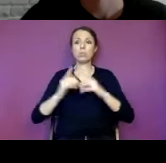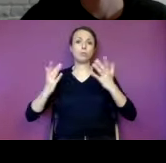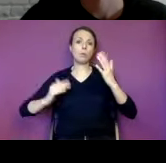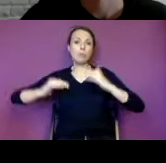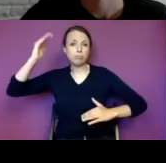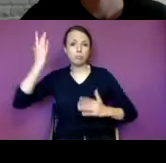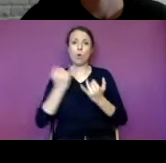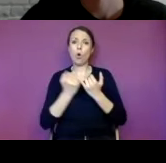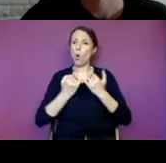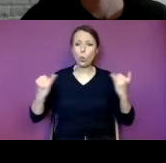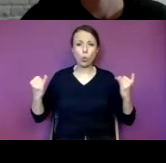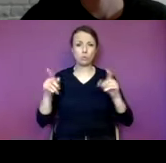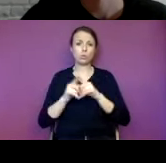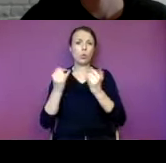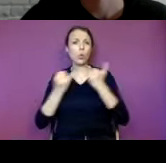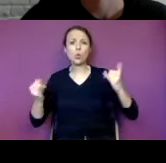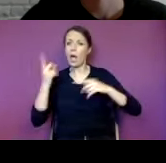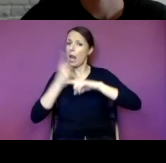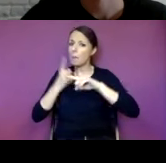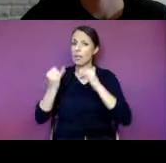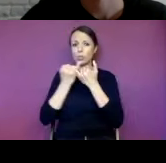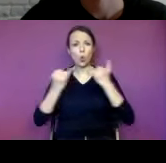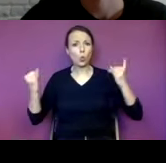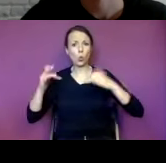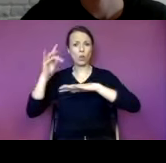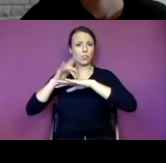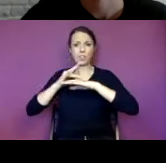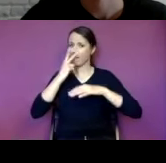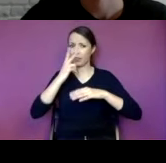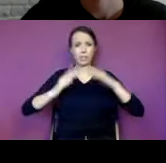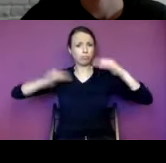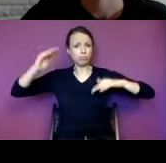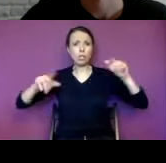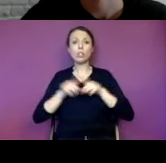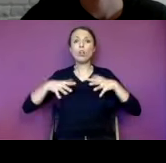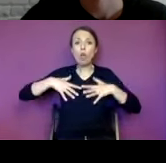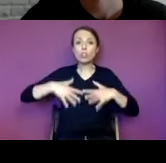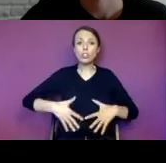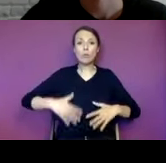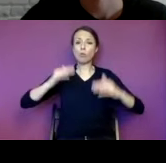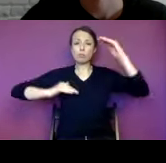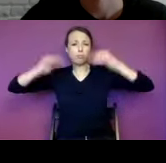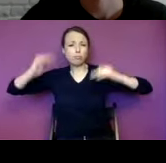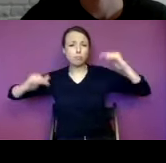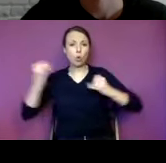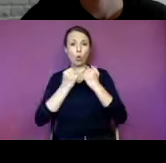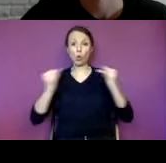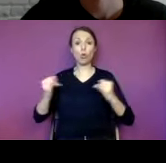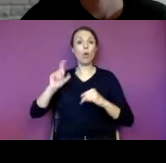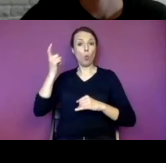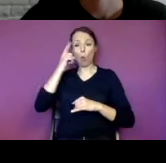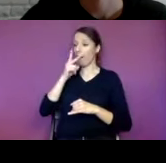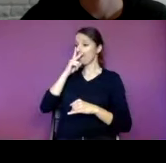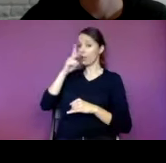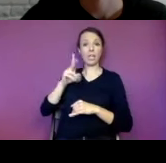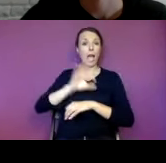prawda, zjawisk. No, wieś jest obszarem no, różnych tożsamości, prawda, patrząc na architekturę przede wszystkim, prawda,